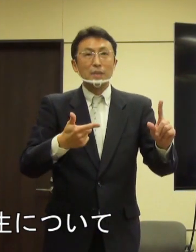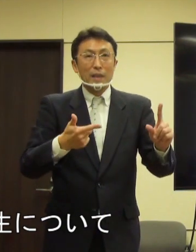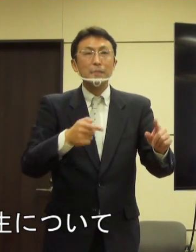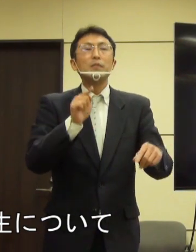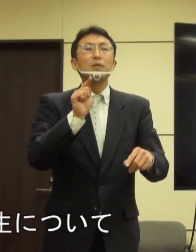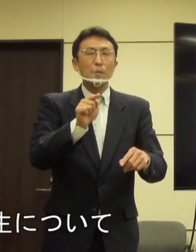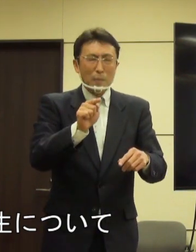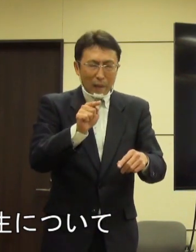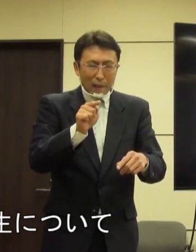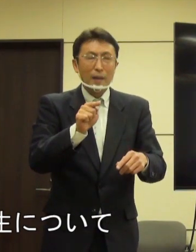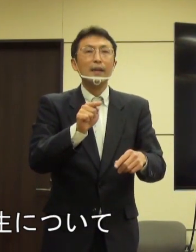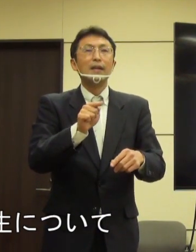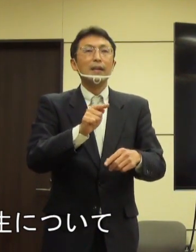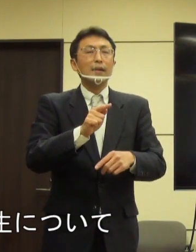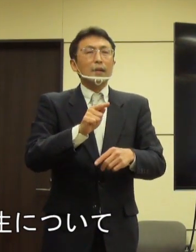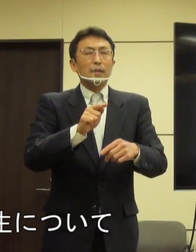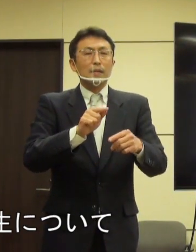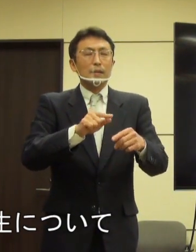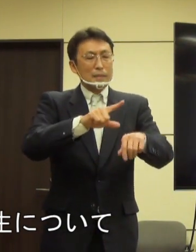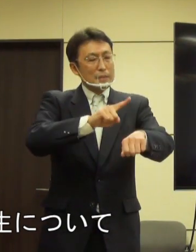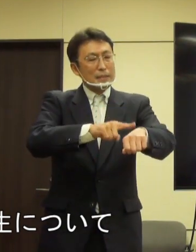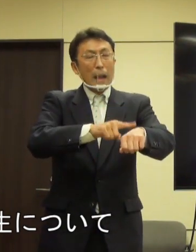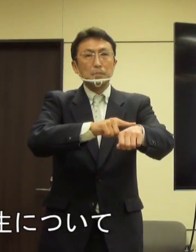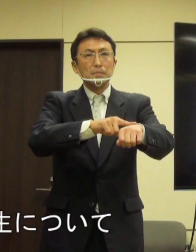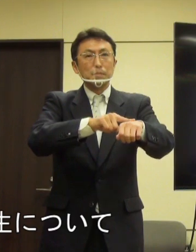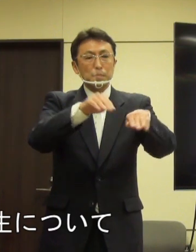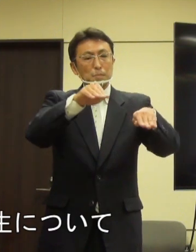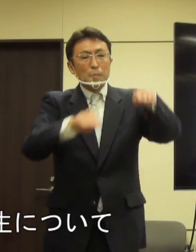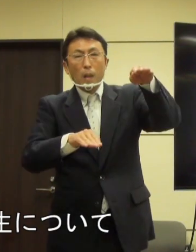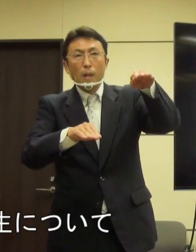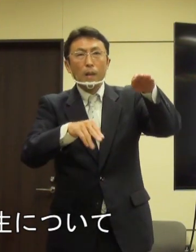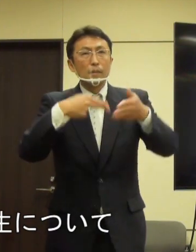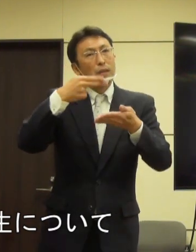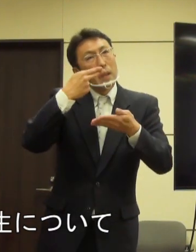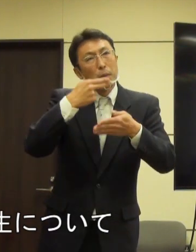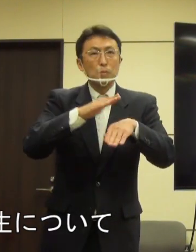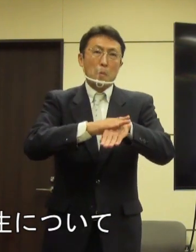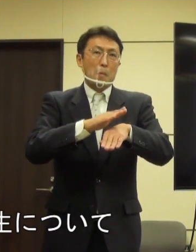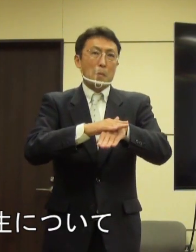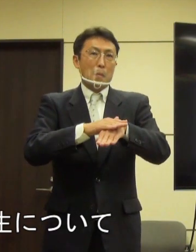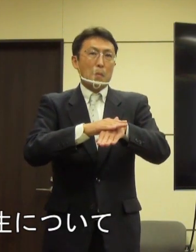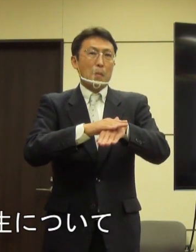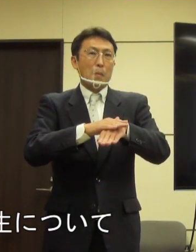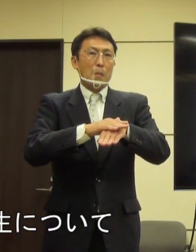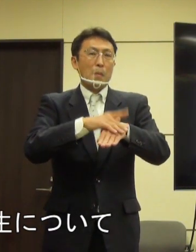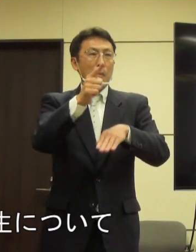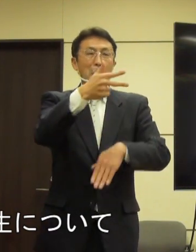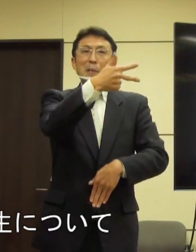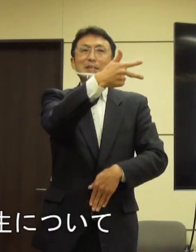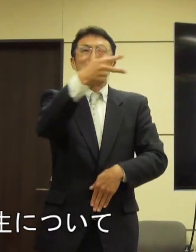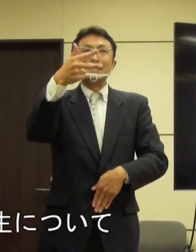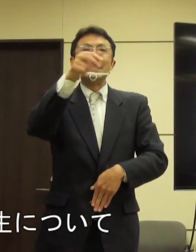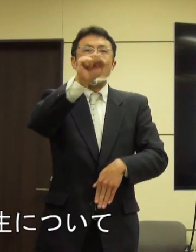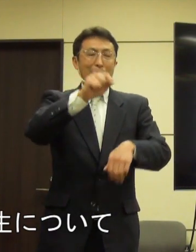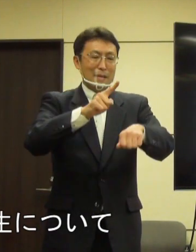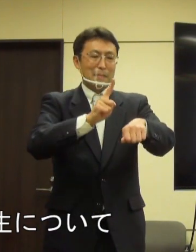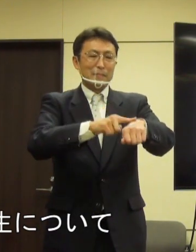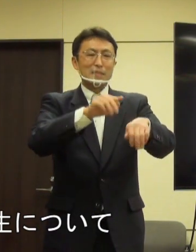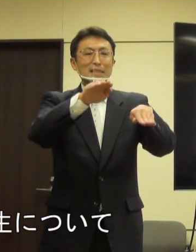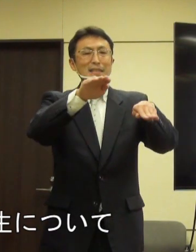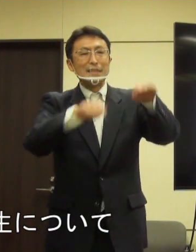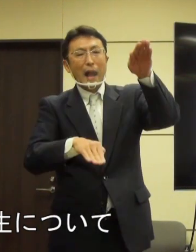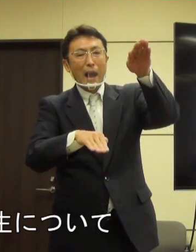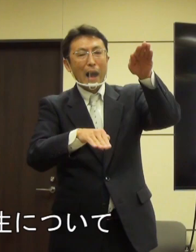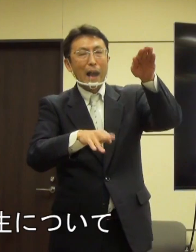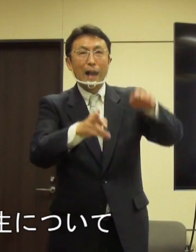我々あの注意喚起をするように書しておりますがいわゆる時差弁当というか実は昼食こういっ